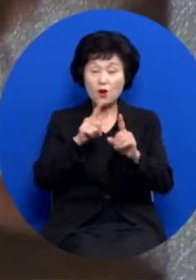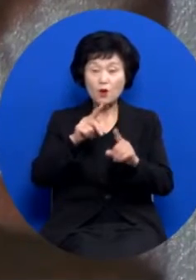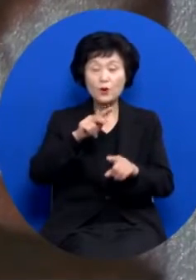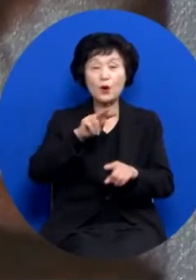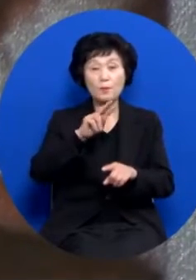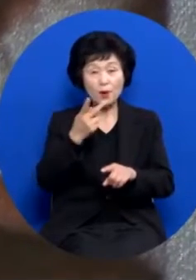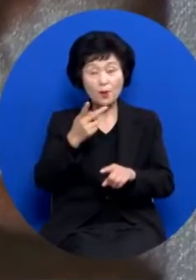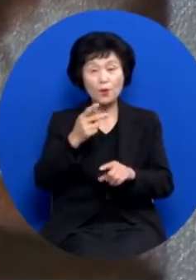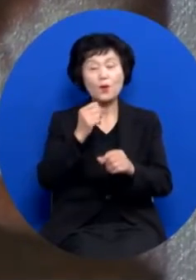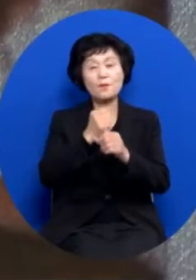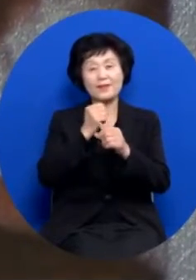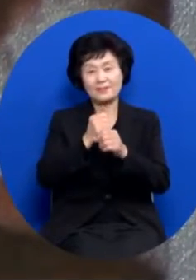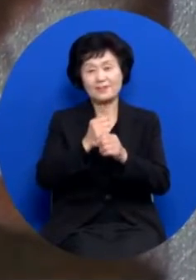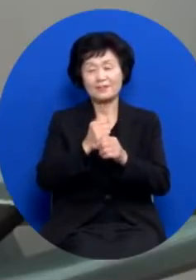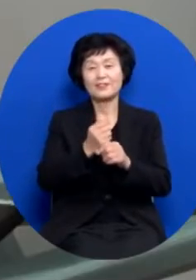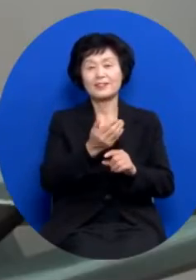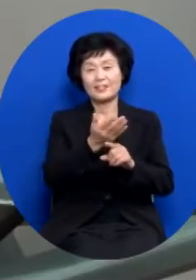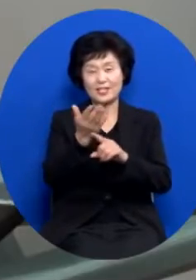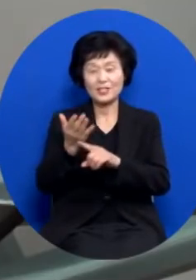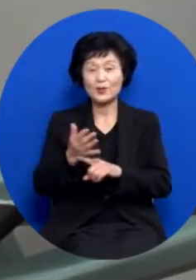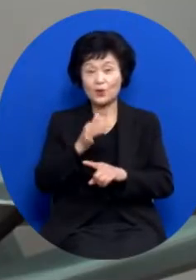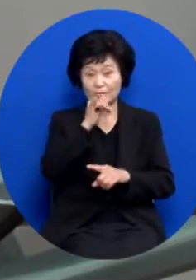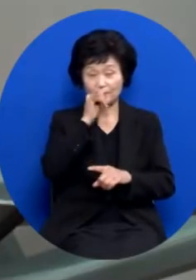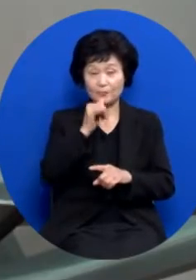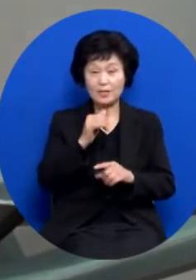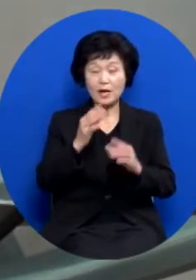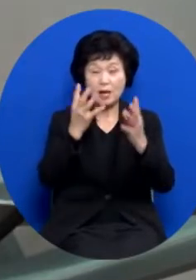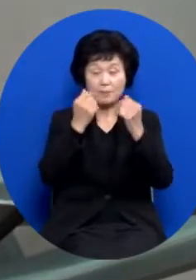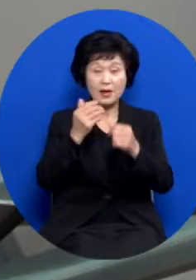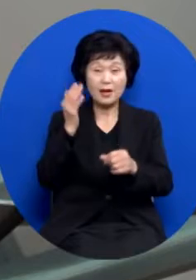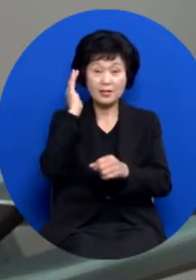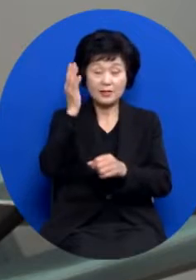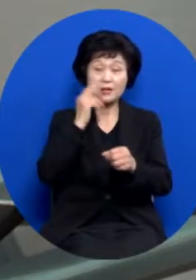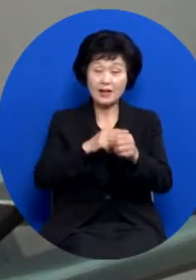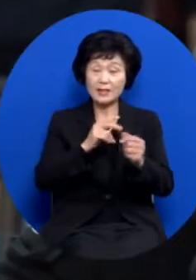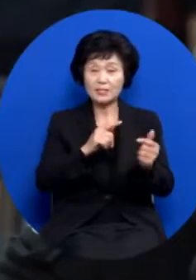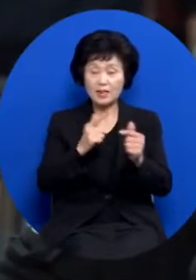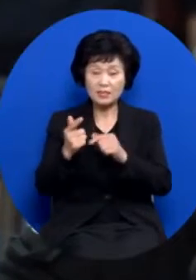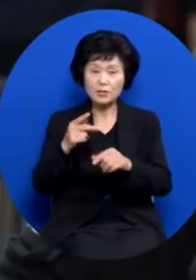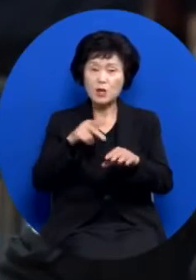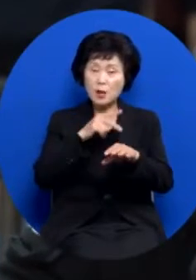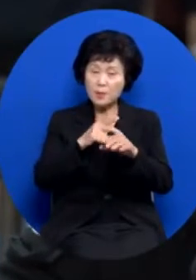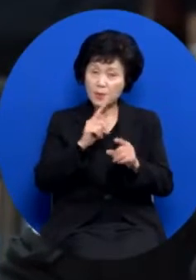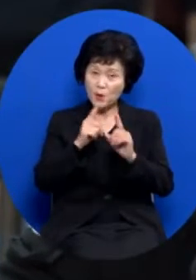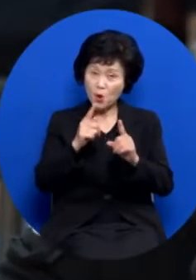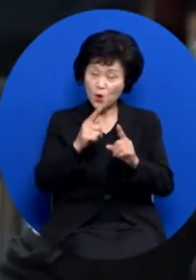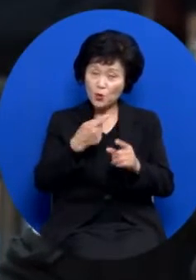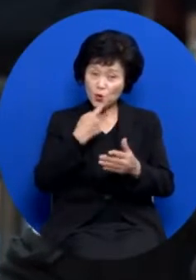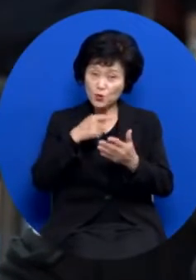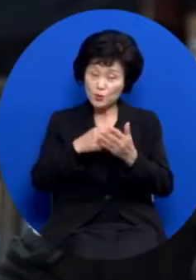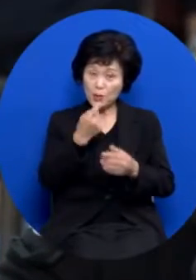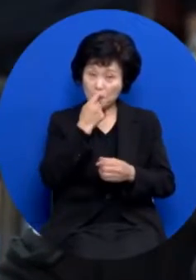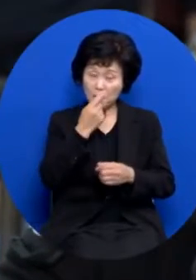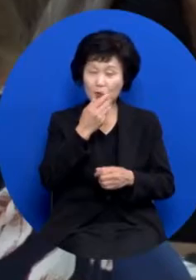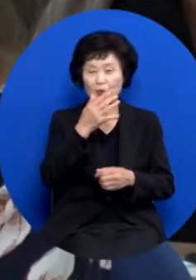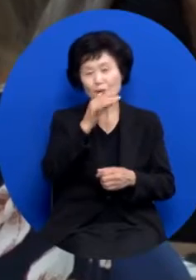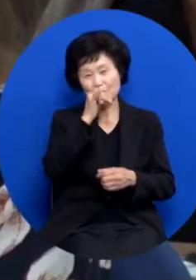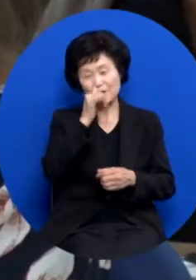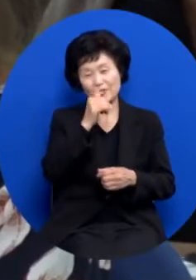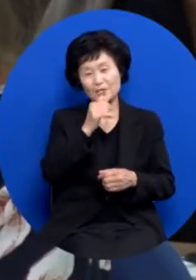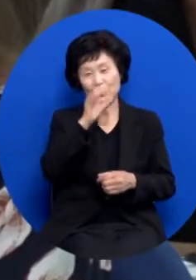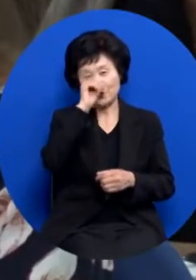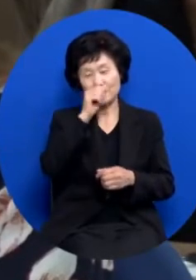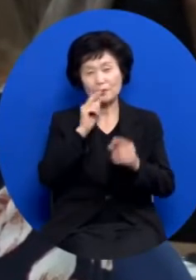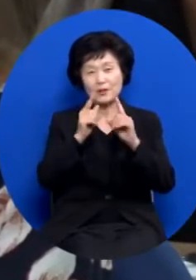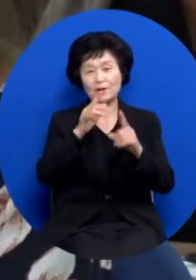제작됐습니다. 세미나에 참여한 여러 강사들은 필리핀 성도들도 쉽게 배우고 적용할 수 있게 교재 사용법에 대한 강의를